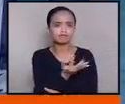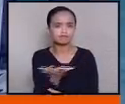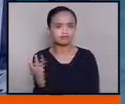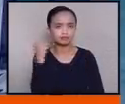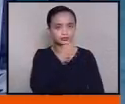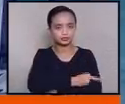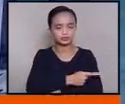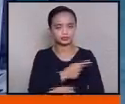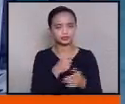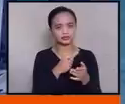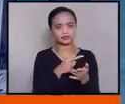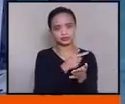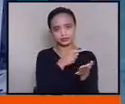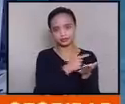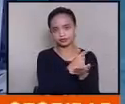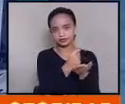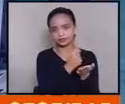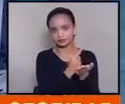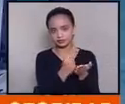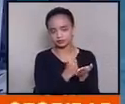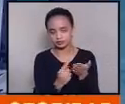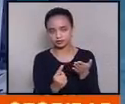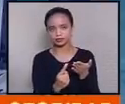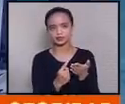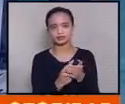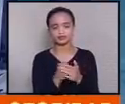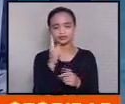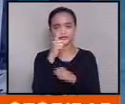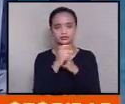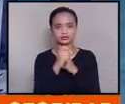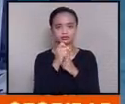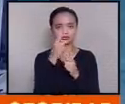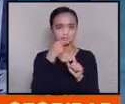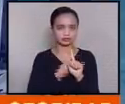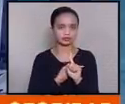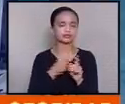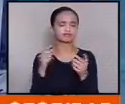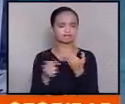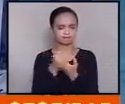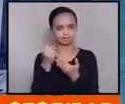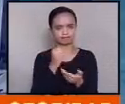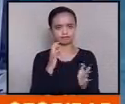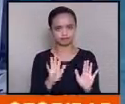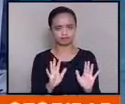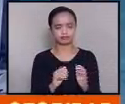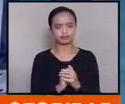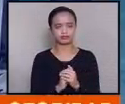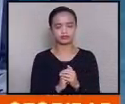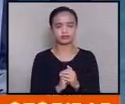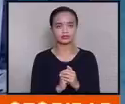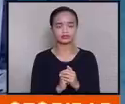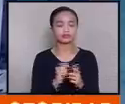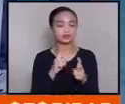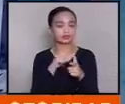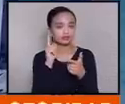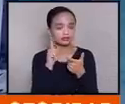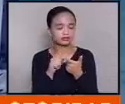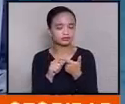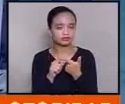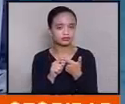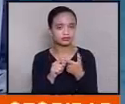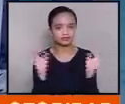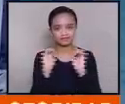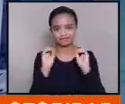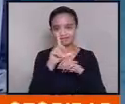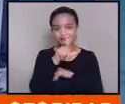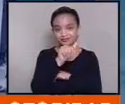ka sa isang linggo at ilang araw sa isang buwan. Ganun lang po kasimple. Tapos, doon po sa walang